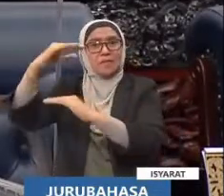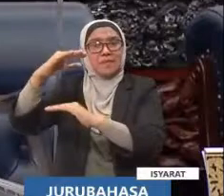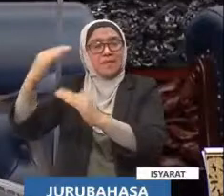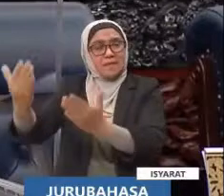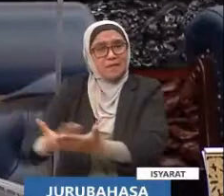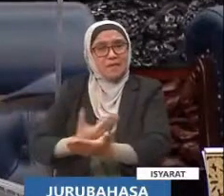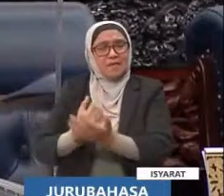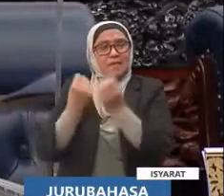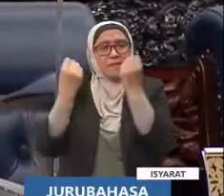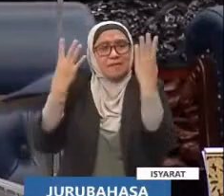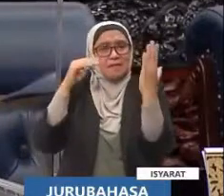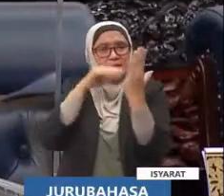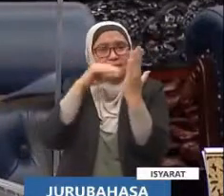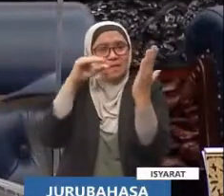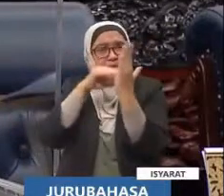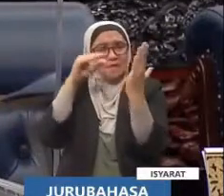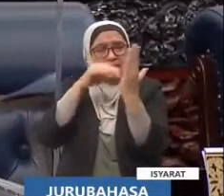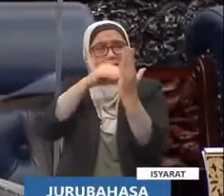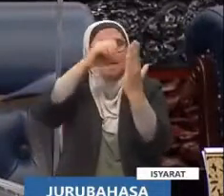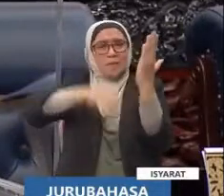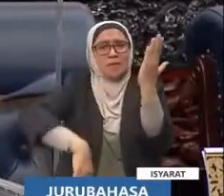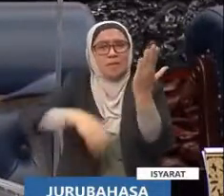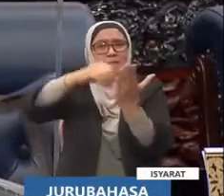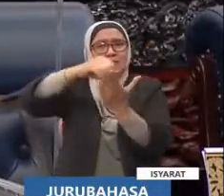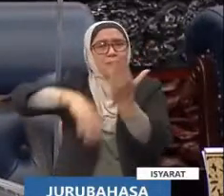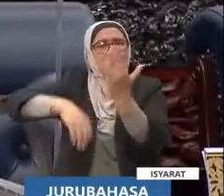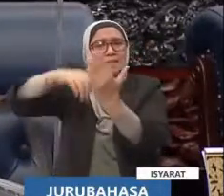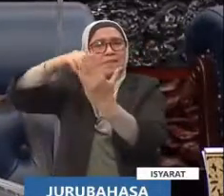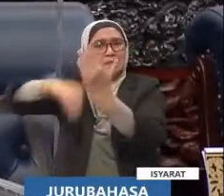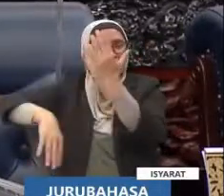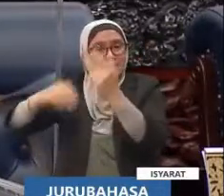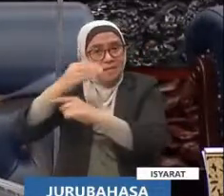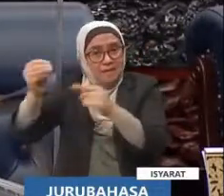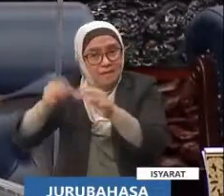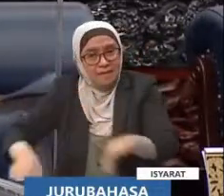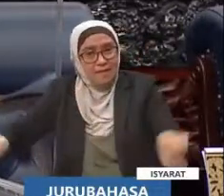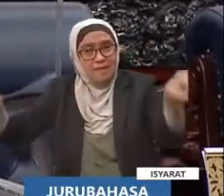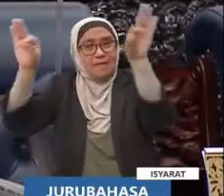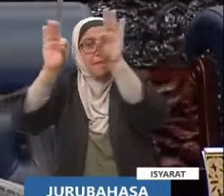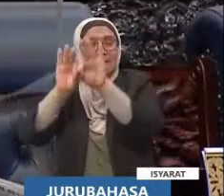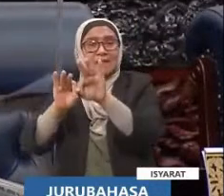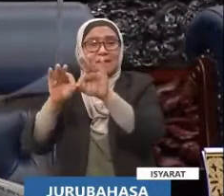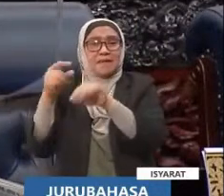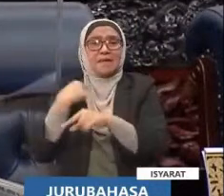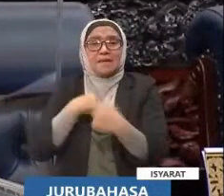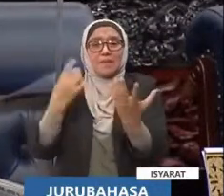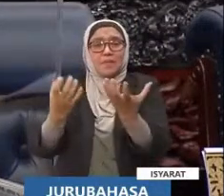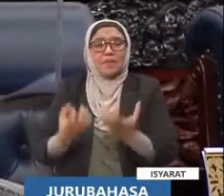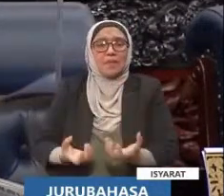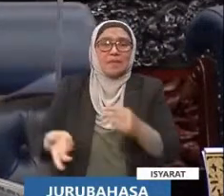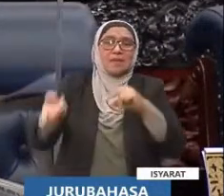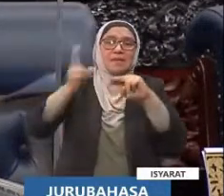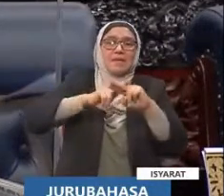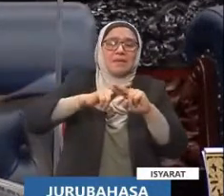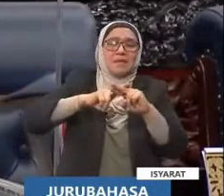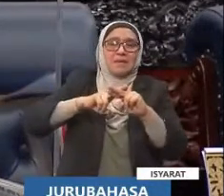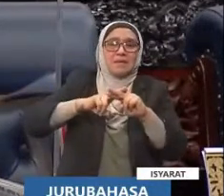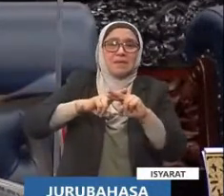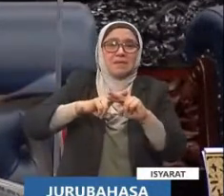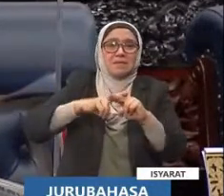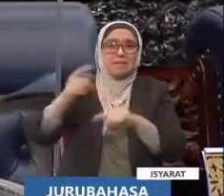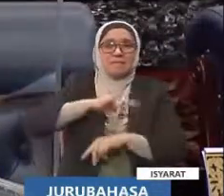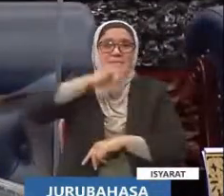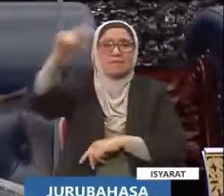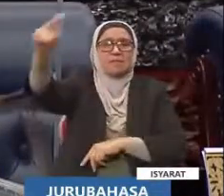dan banyak sekatan telah dikeluarkan yang penting ialah itu tidak menambah frekuensi Hai kalau dengan